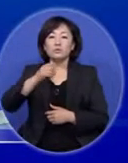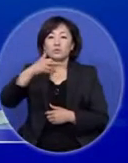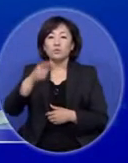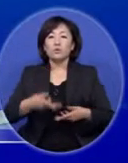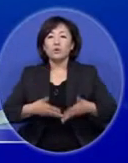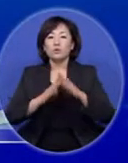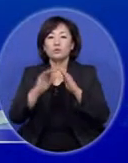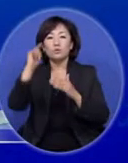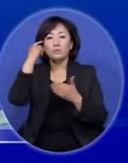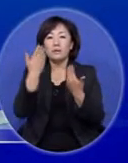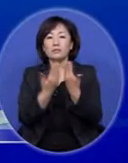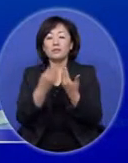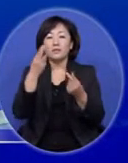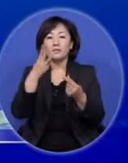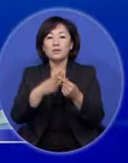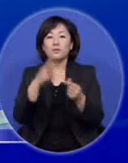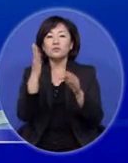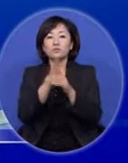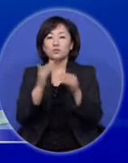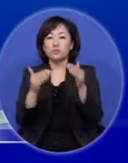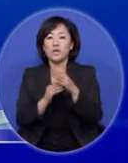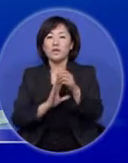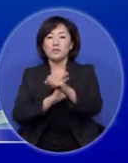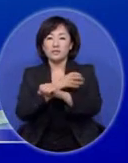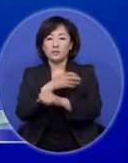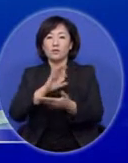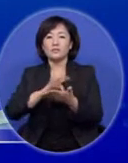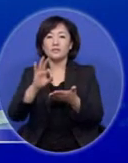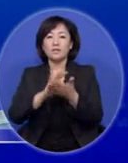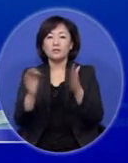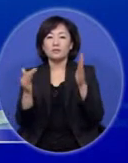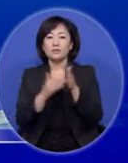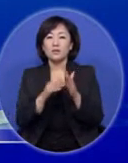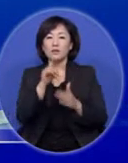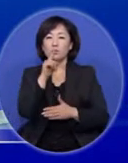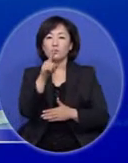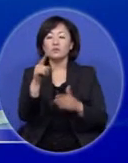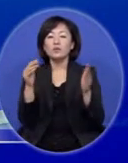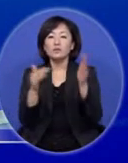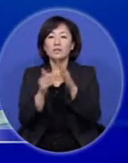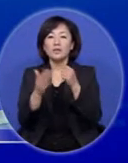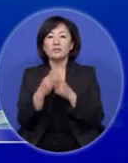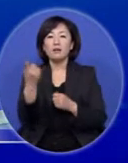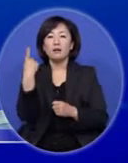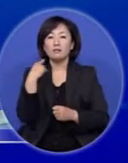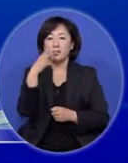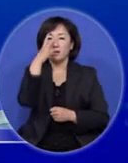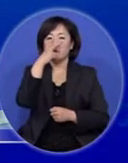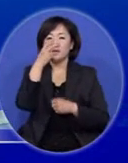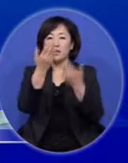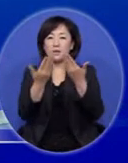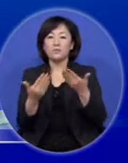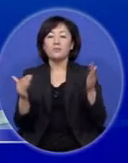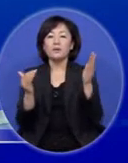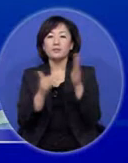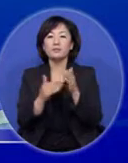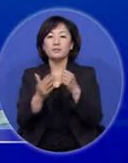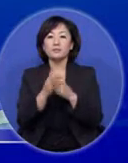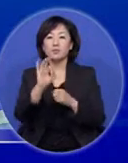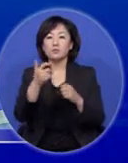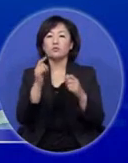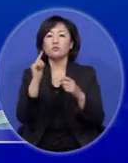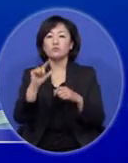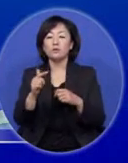건축 허가를 세 차례나 반려해 직권남용 혐의로 피소된 윤종호 북구청장이 어제 검찰에 출석했습니다. 윤